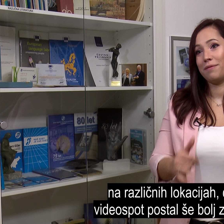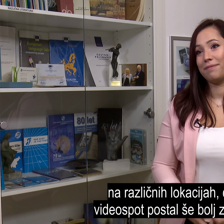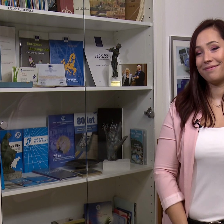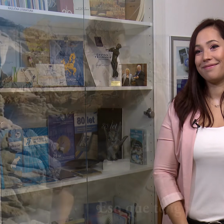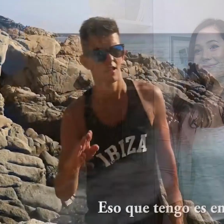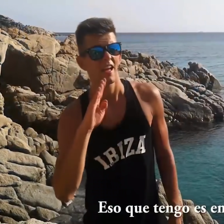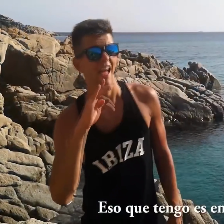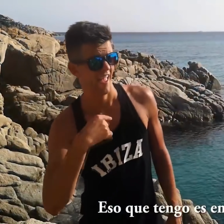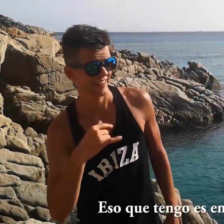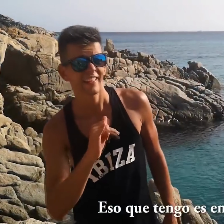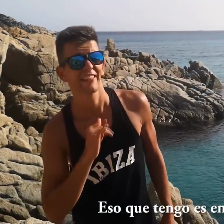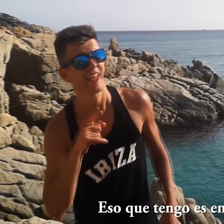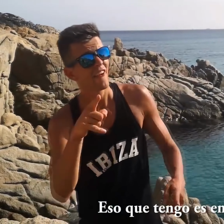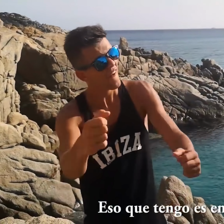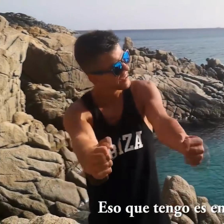zanimiv.